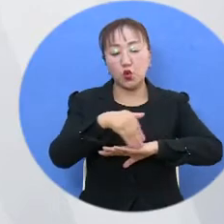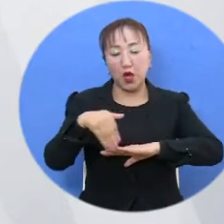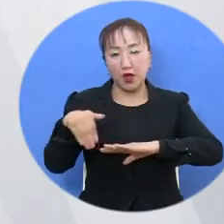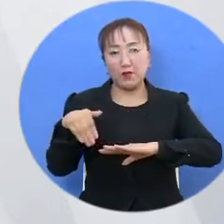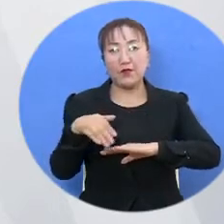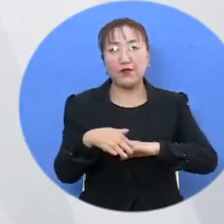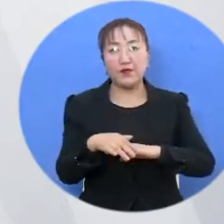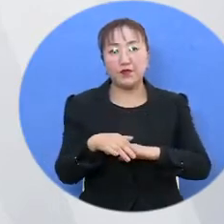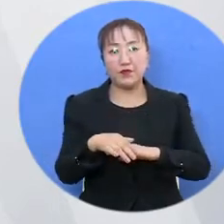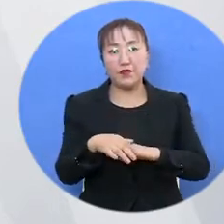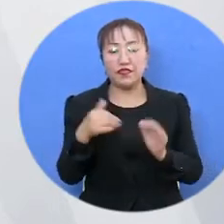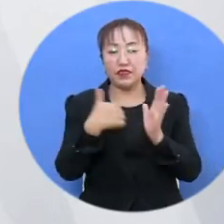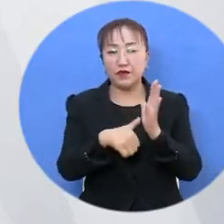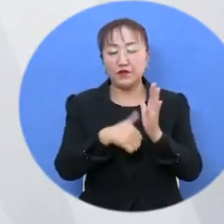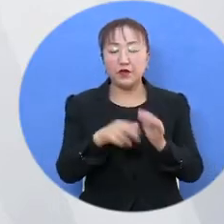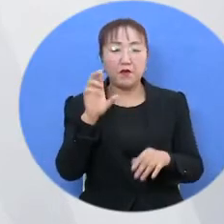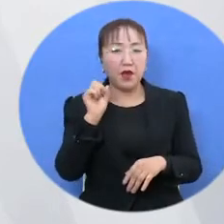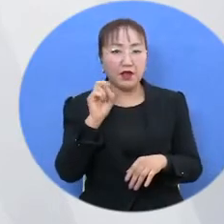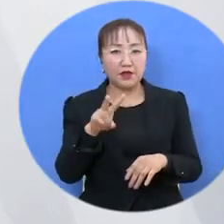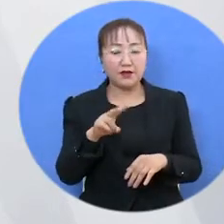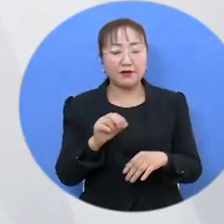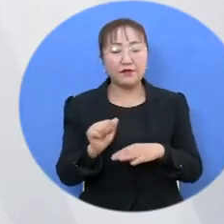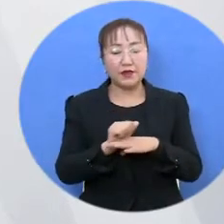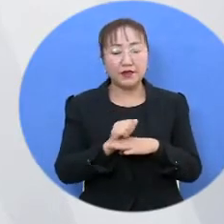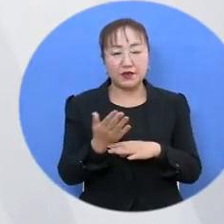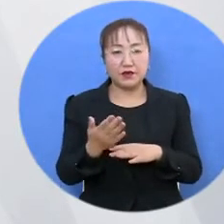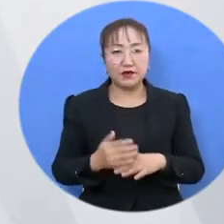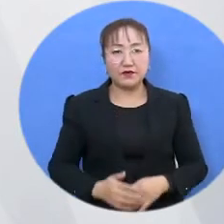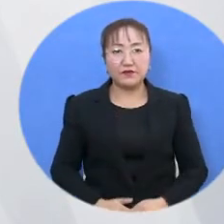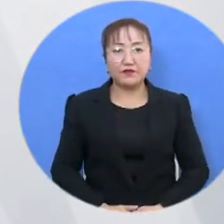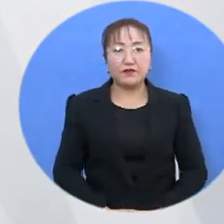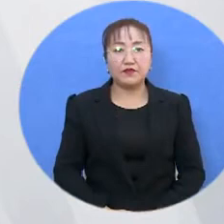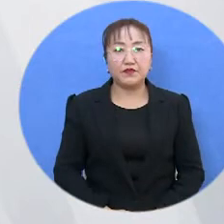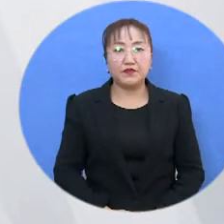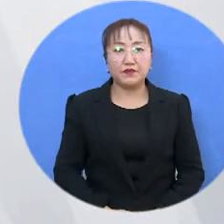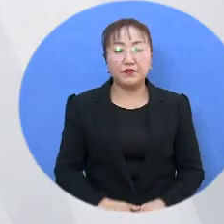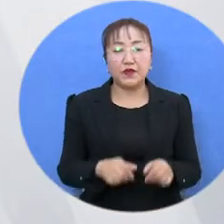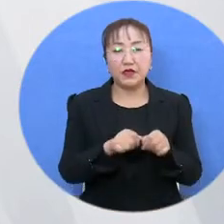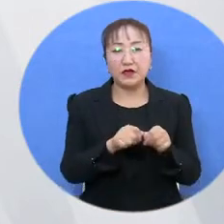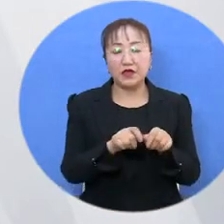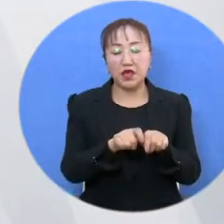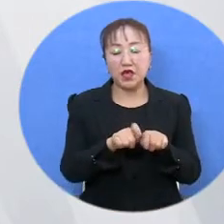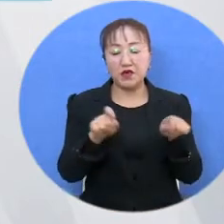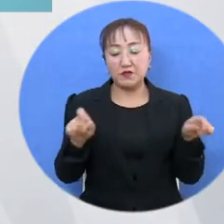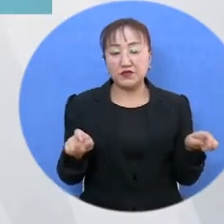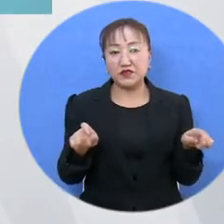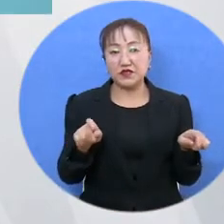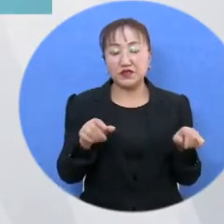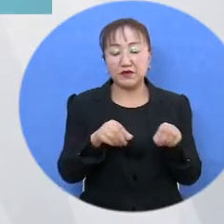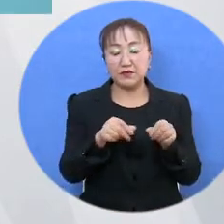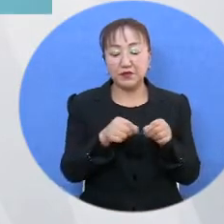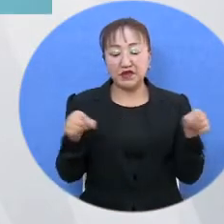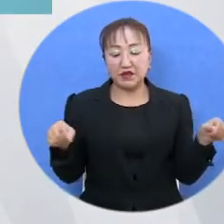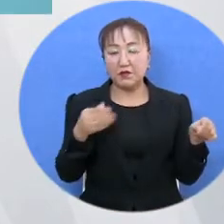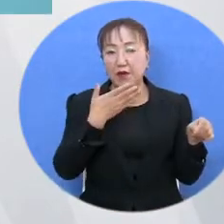өөрийнхөө хэмжилтийг тэмдэглэх дэвтэр бал шаардлагатай. За хэрвээ зориултын хэмжигч гэрт чинь байхгүй байгаа бол